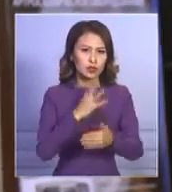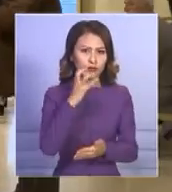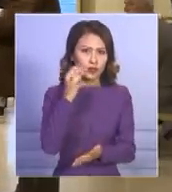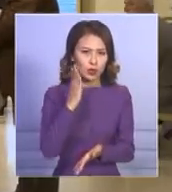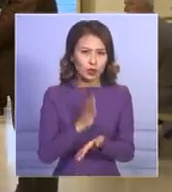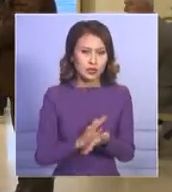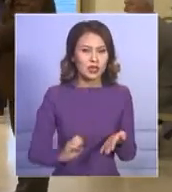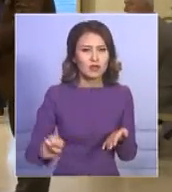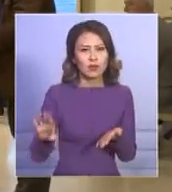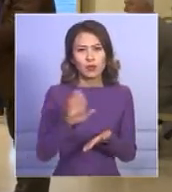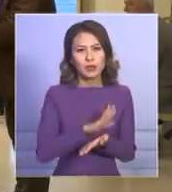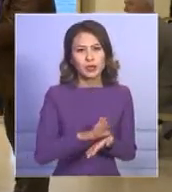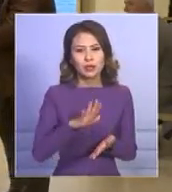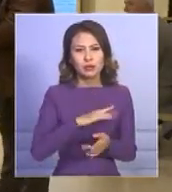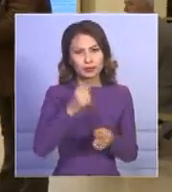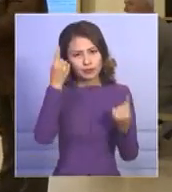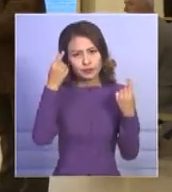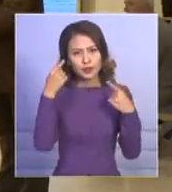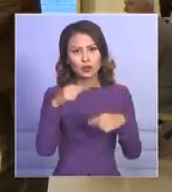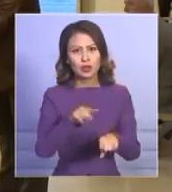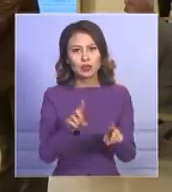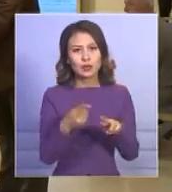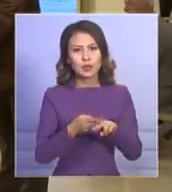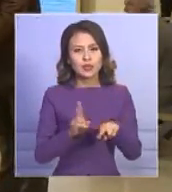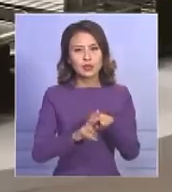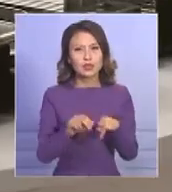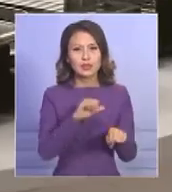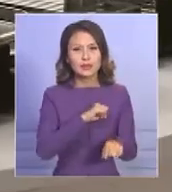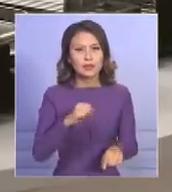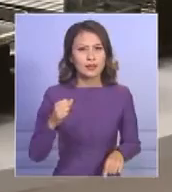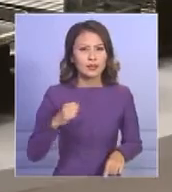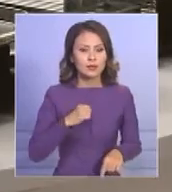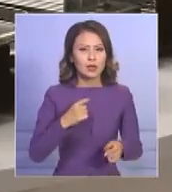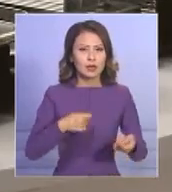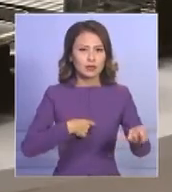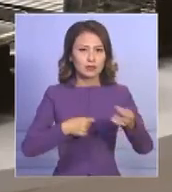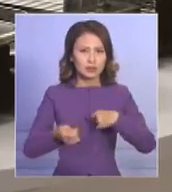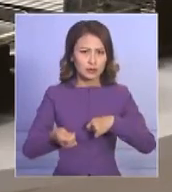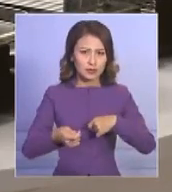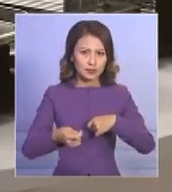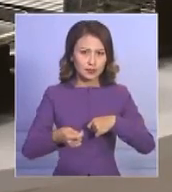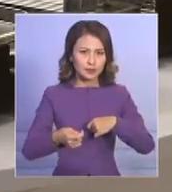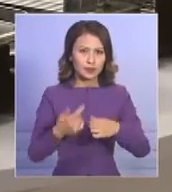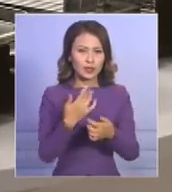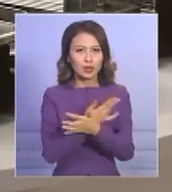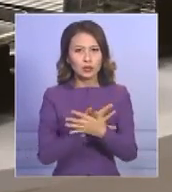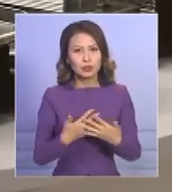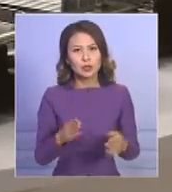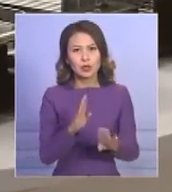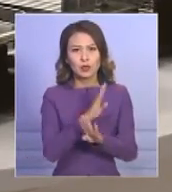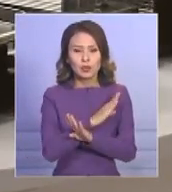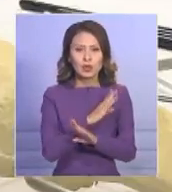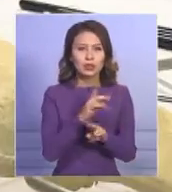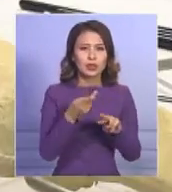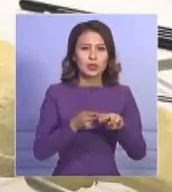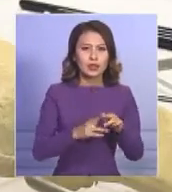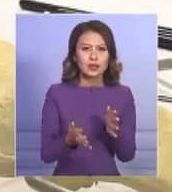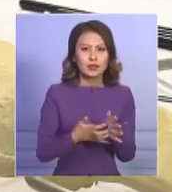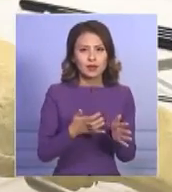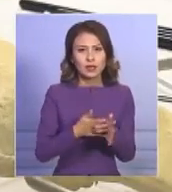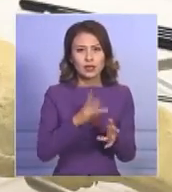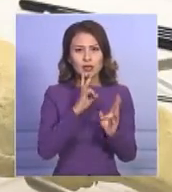Бірінші кезекте ол Еуропаның белді орталықтарымен арада орнаған тығыз әріптестіктің арқасы дейді. Айта кеткен жөн, өлім жітім көрсеткіші